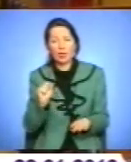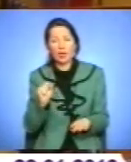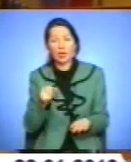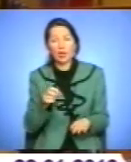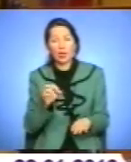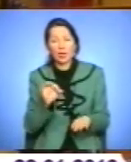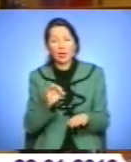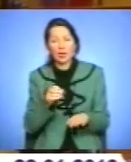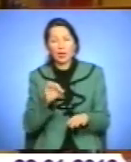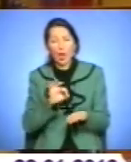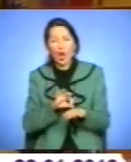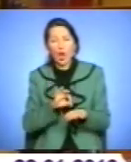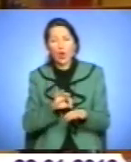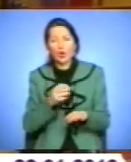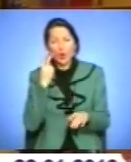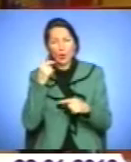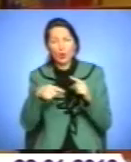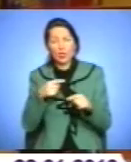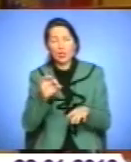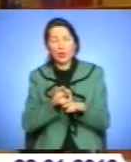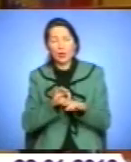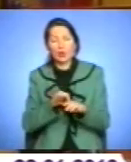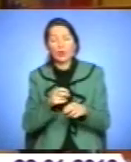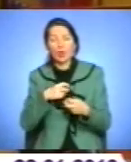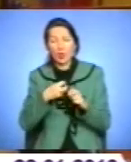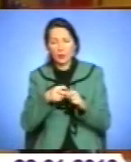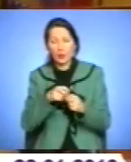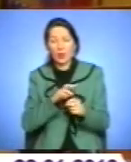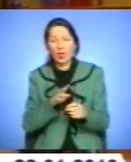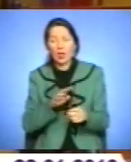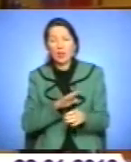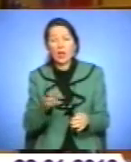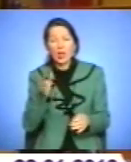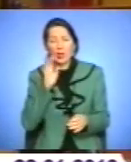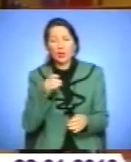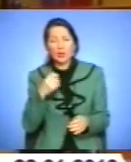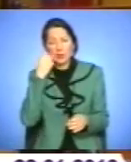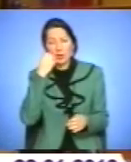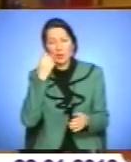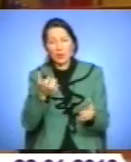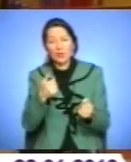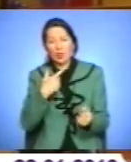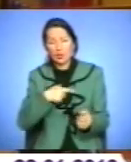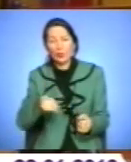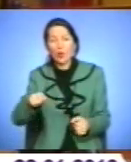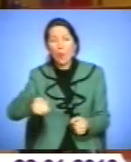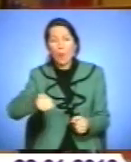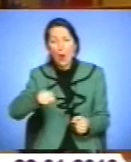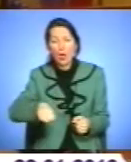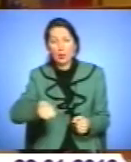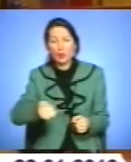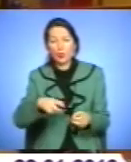хронічні захворювання опорно-рухового апарату, не соромтеся взяти з собою для підтримки палицю з гумовим кінцем або